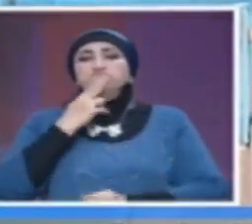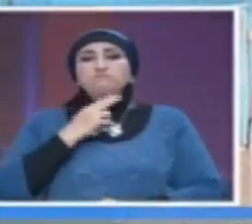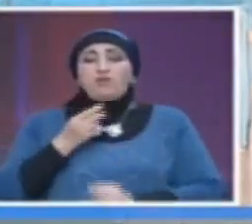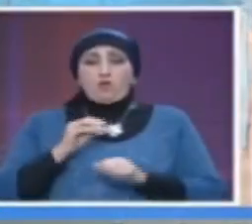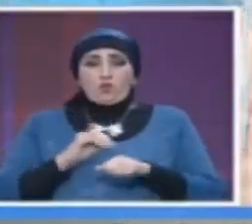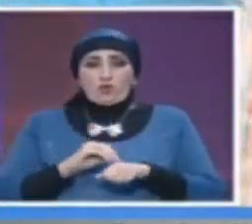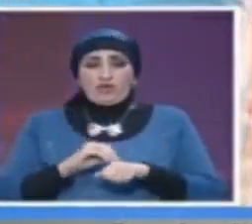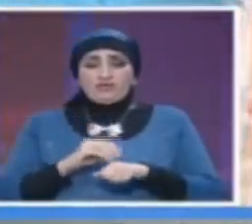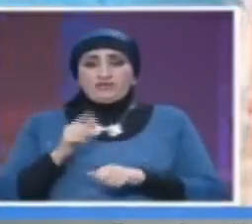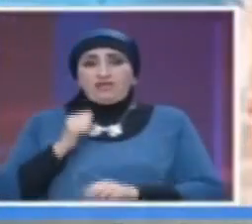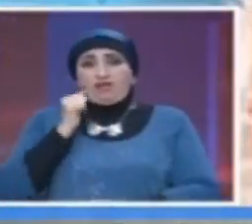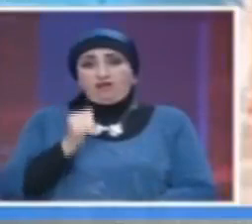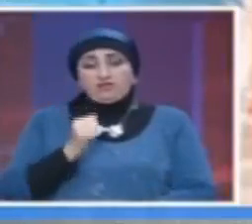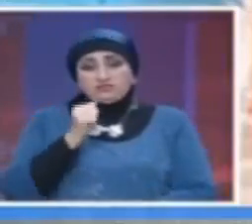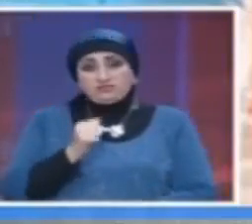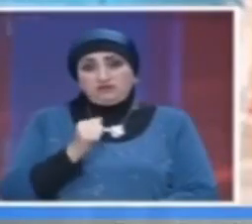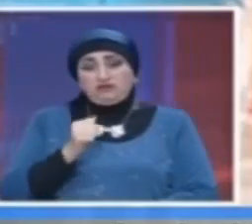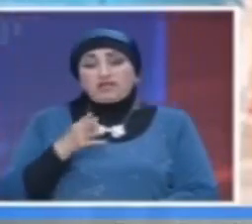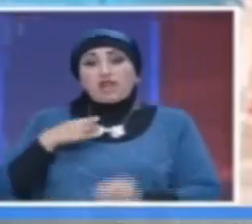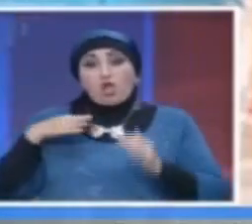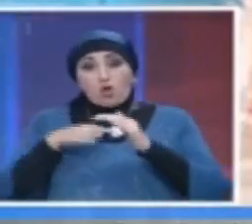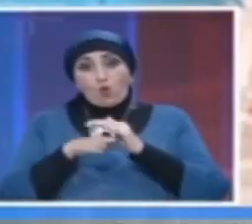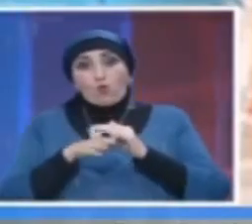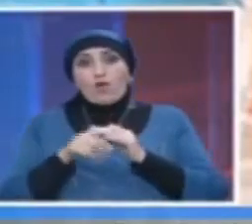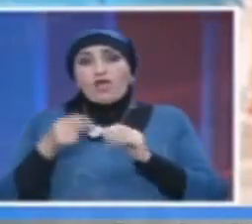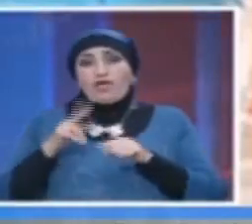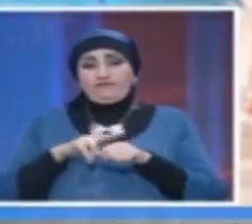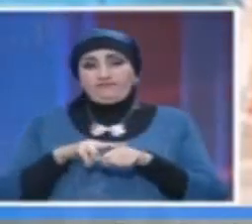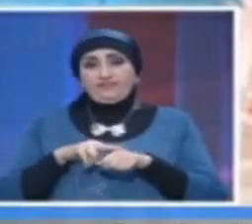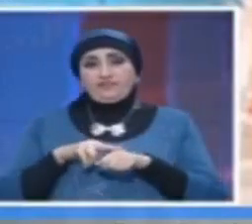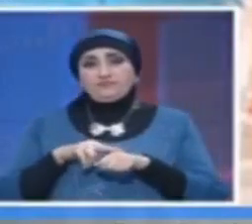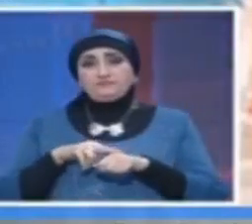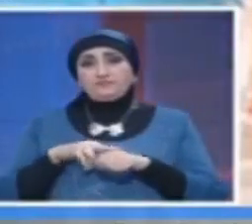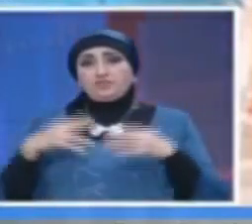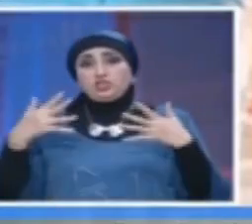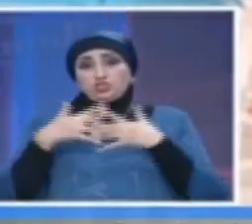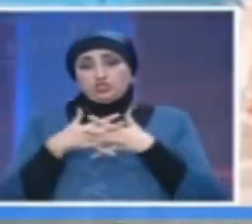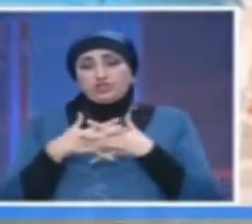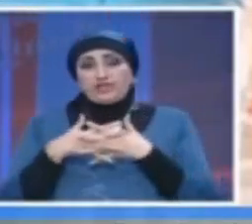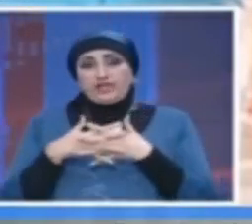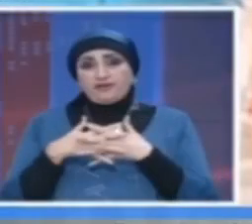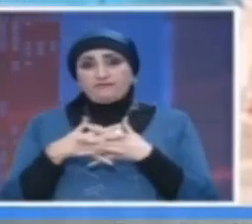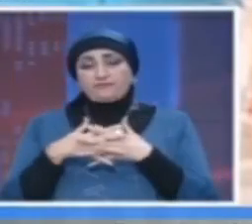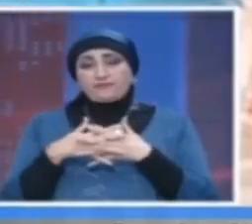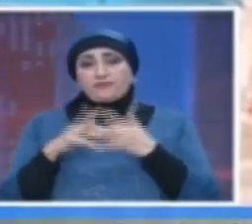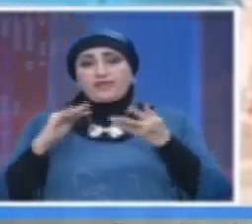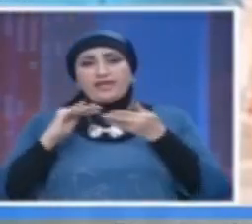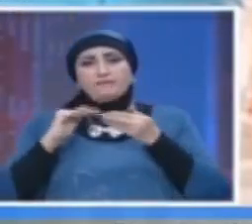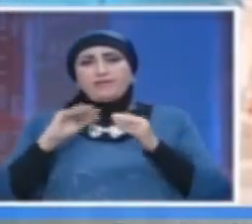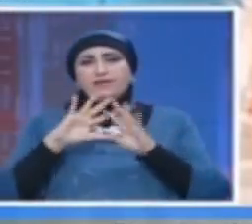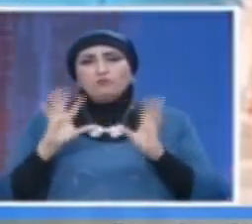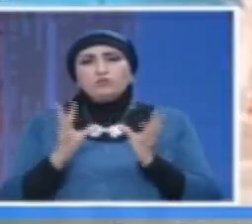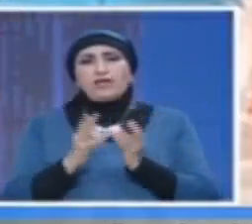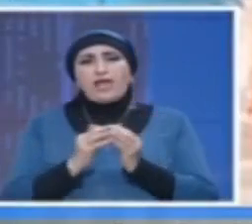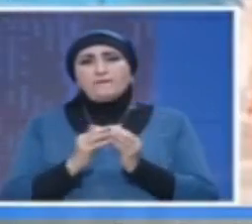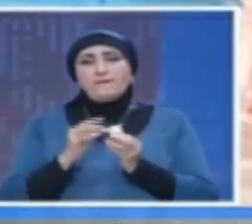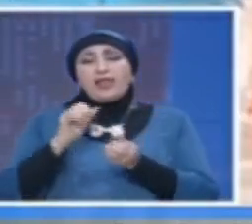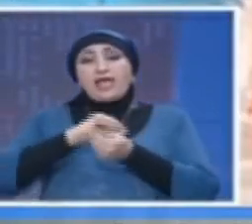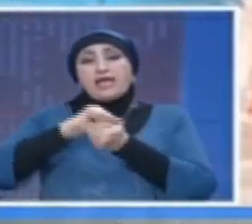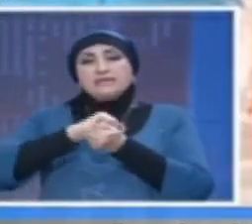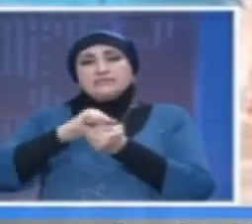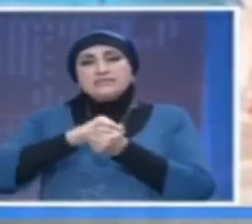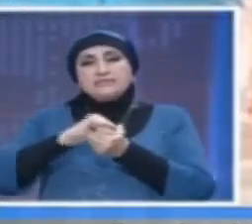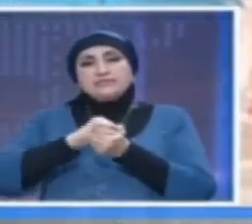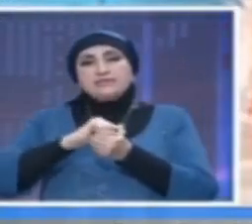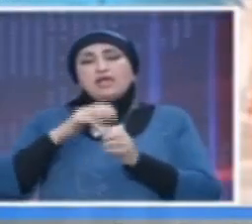وصول القطار إلى الورشة بتقوم شركة الخدمات المتكاملة بغسيل